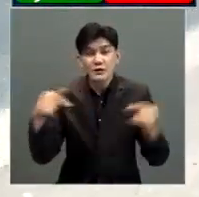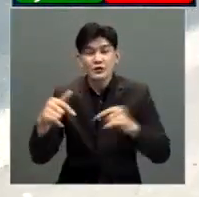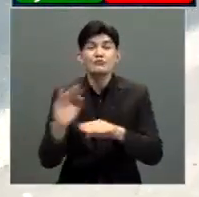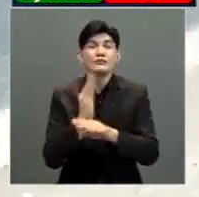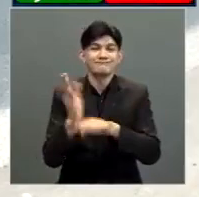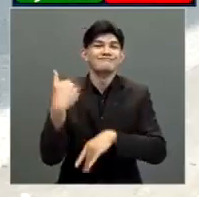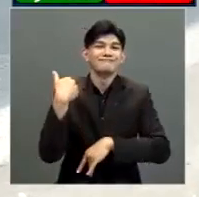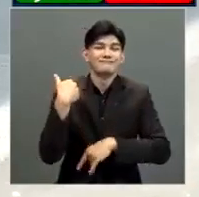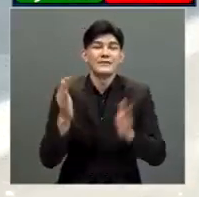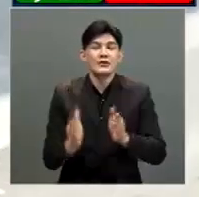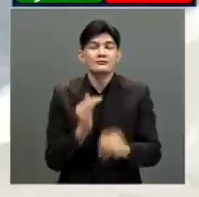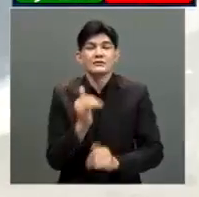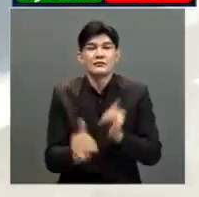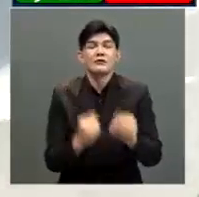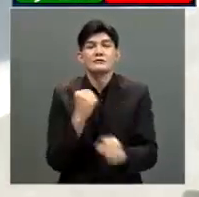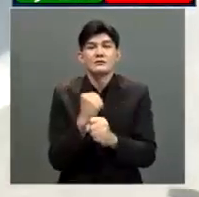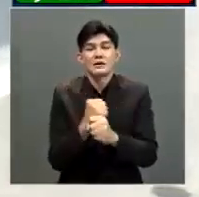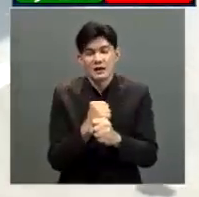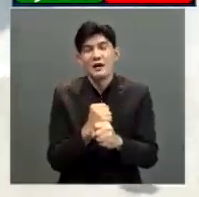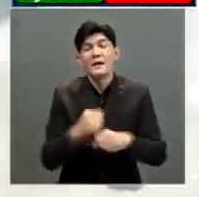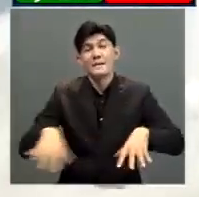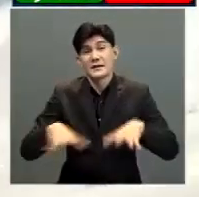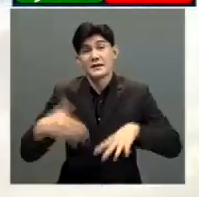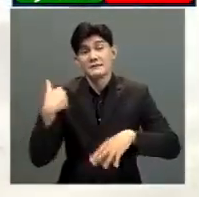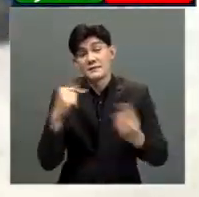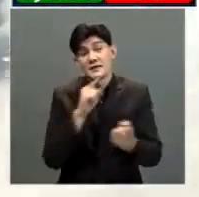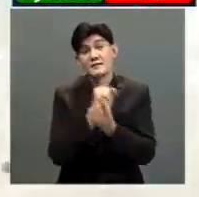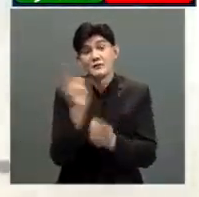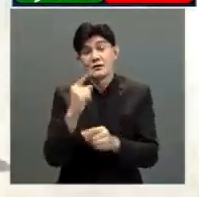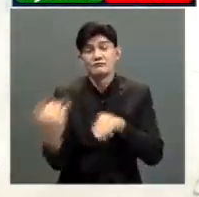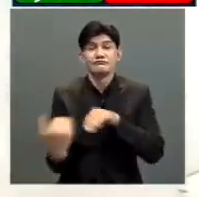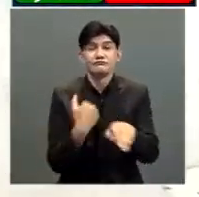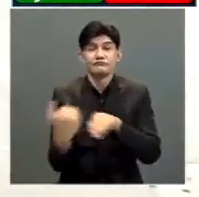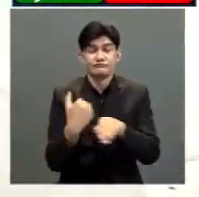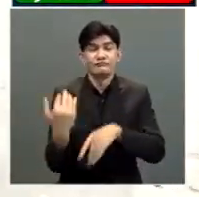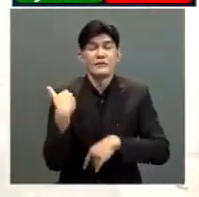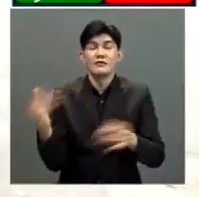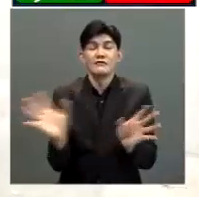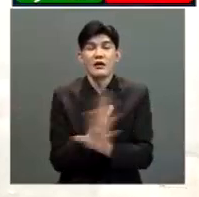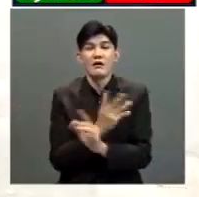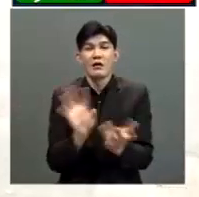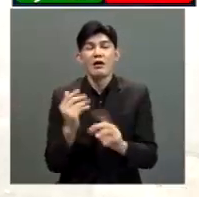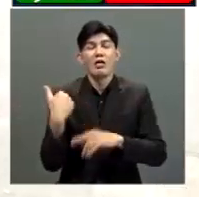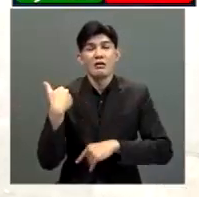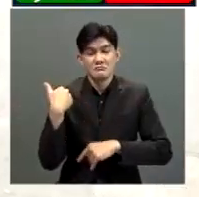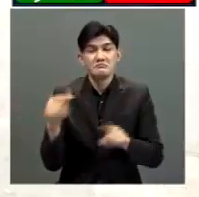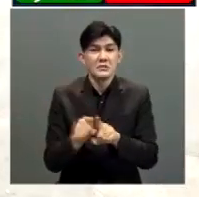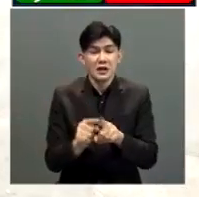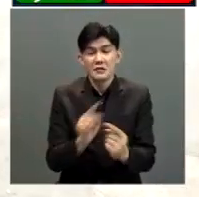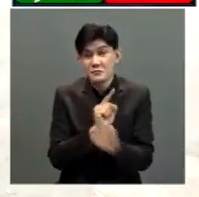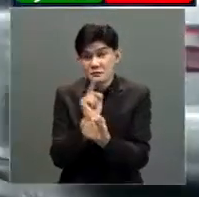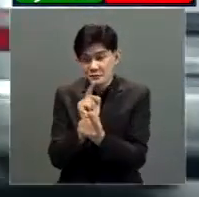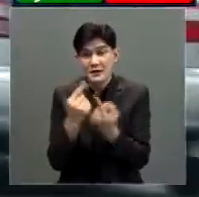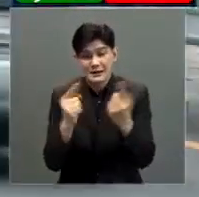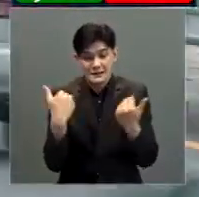กิจยังคงต้องมีคนมาทำงานตามปกติจึงยังคงพบเห็นภาพการสัญจรไปมาอยู่บ้างแม้จะไม่แออัดเหมือนแต่ก่อนและ